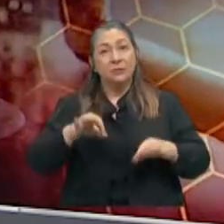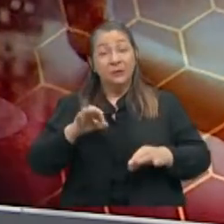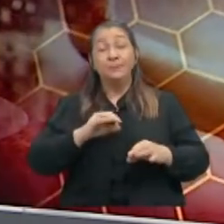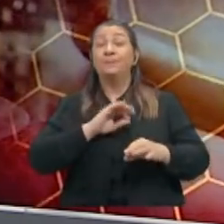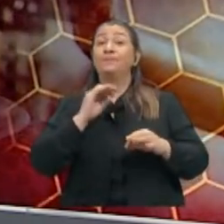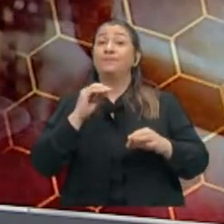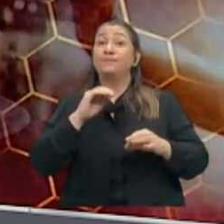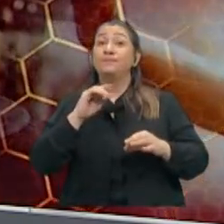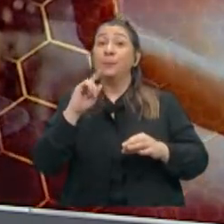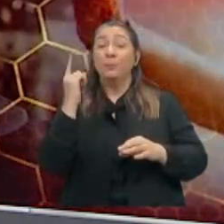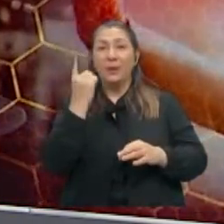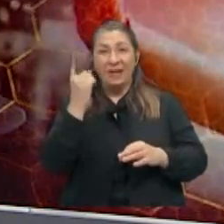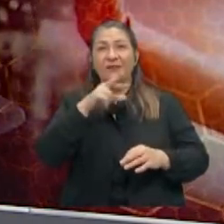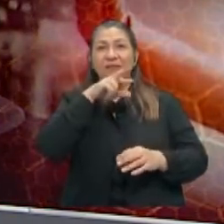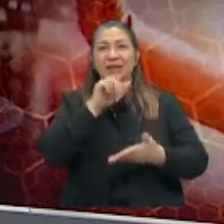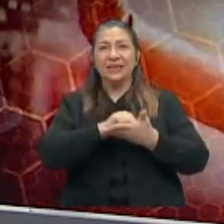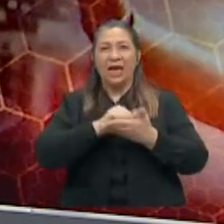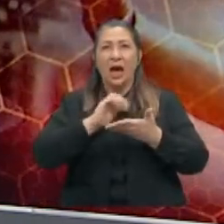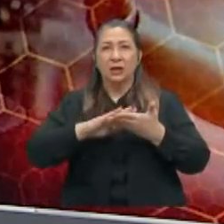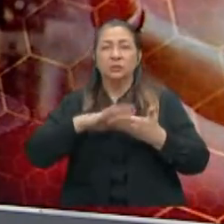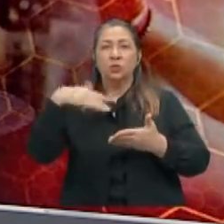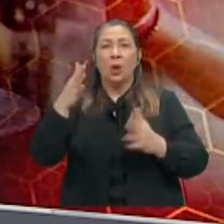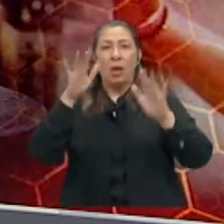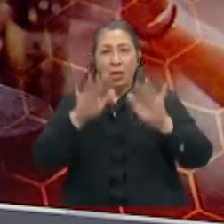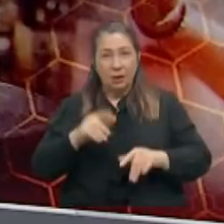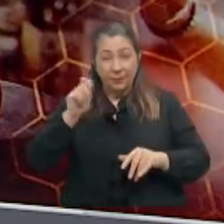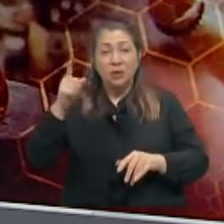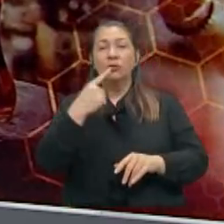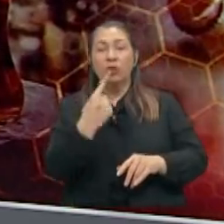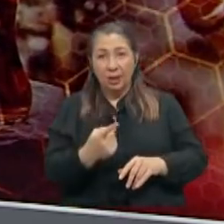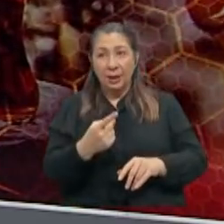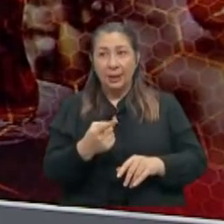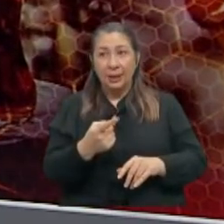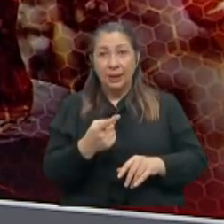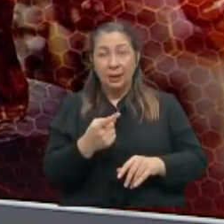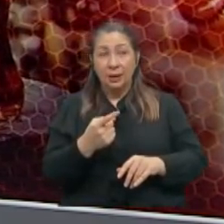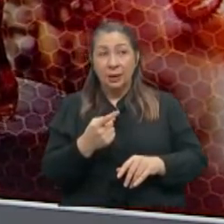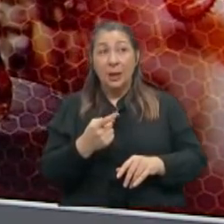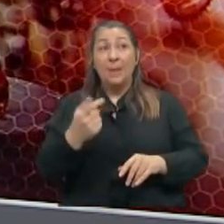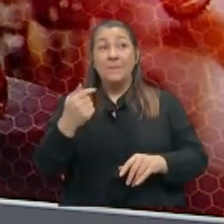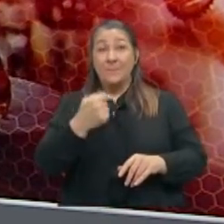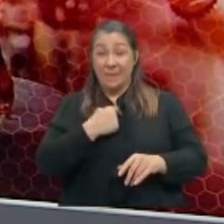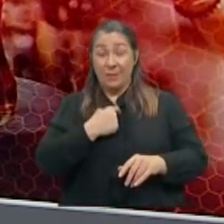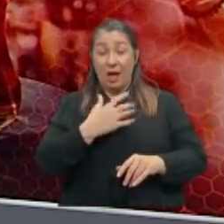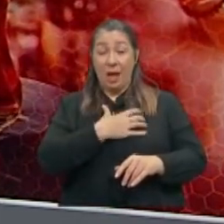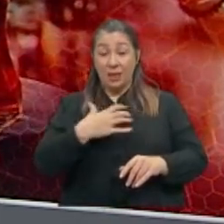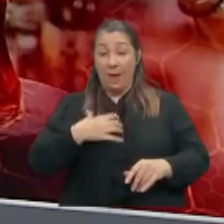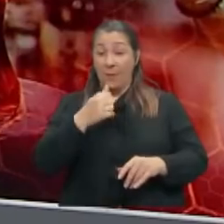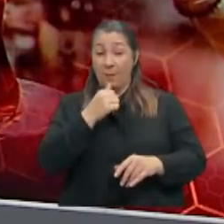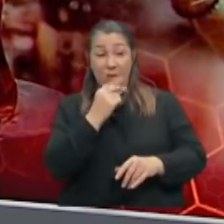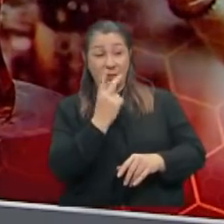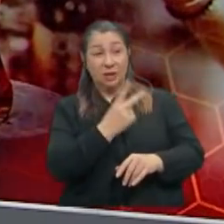bir Fransız gazeteci arkadaşım sonra bunu yazdı da. Diyor ki benim anne babamın